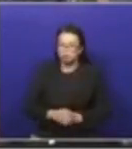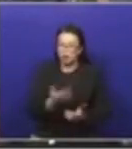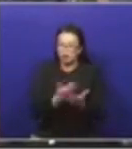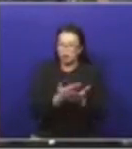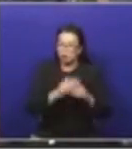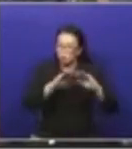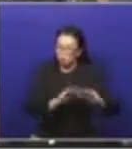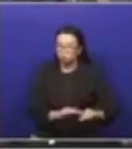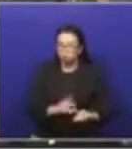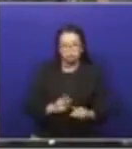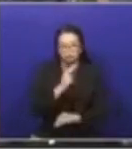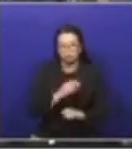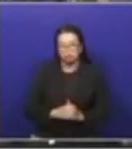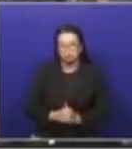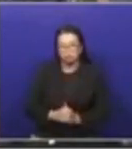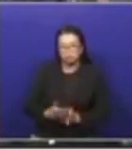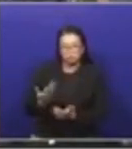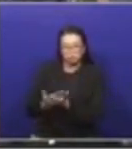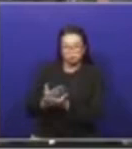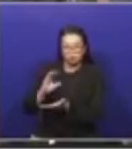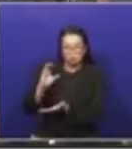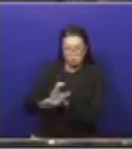แม่มดทำแผนที่ 1ต่อ 4,000